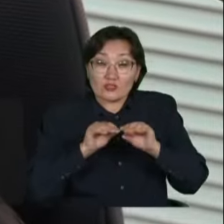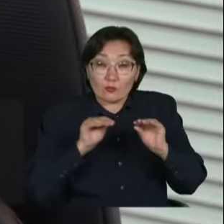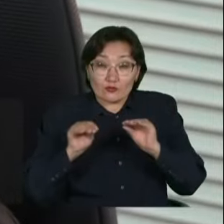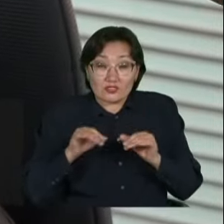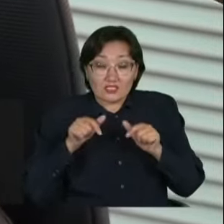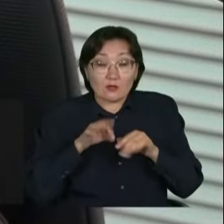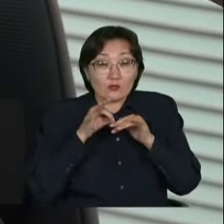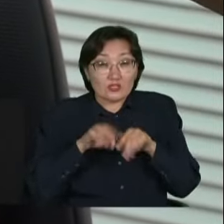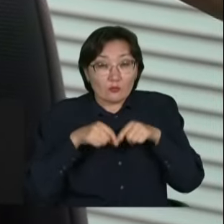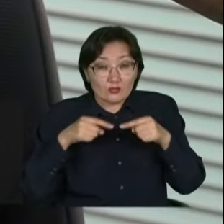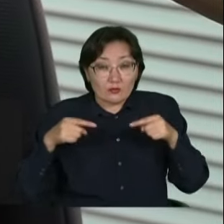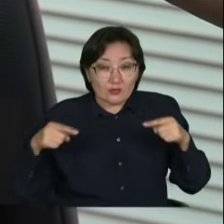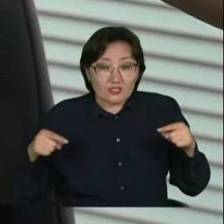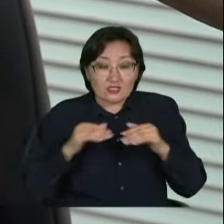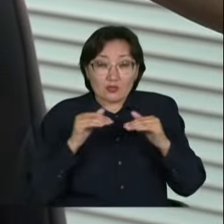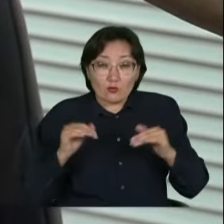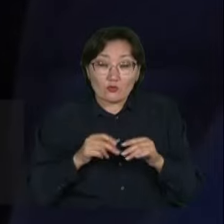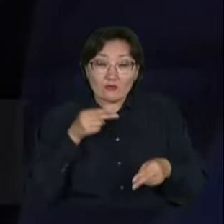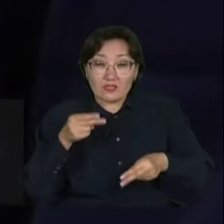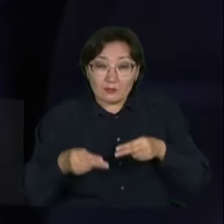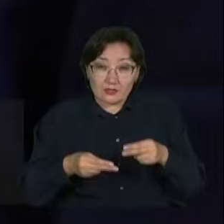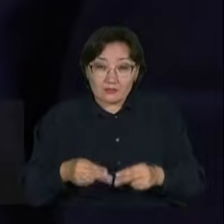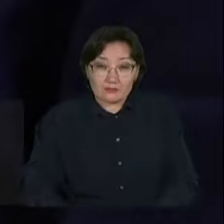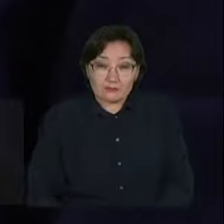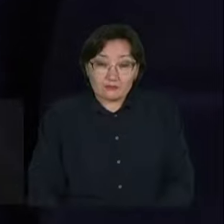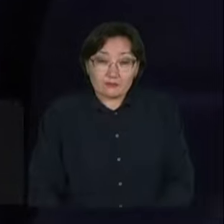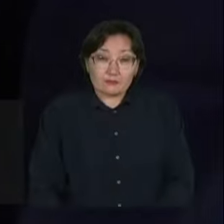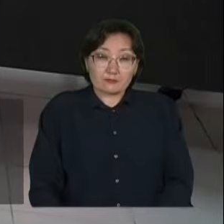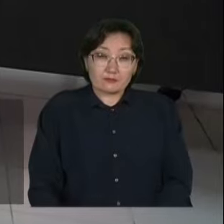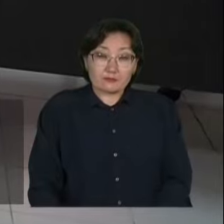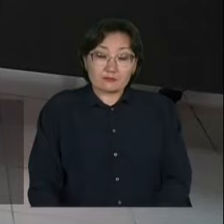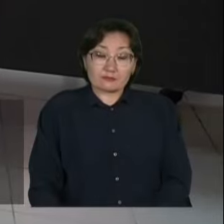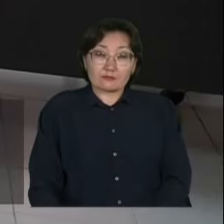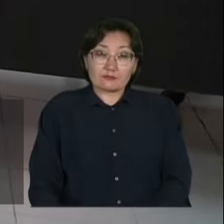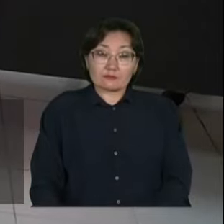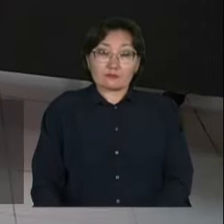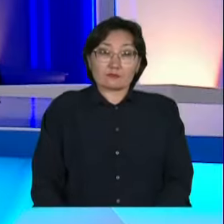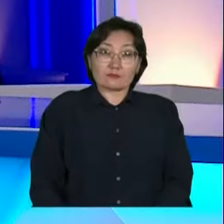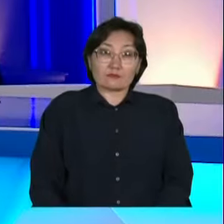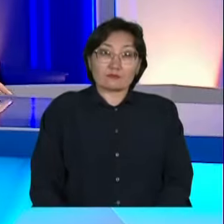Здесь проводятся разноуровневые операции. Амина Усенова, Жаслах Леперген, телеканал Алматы.